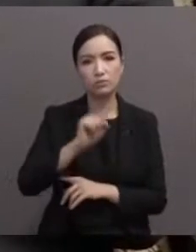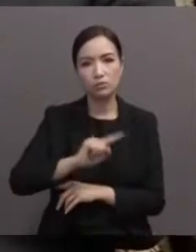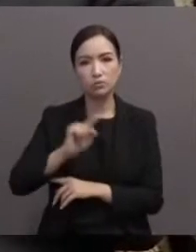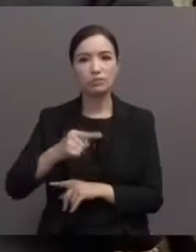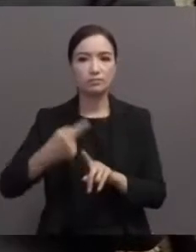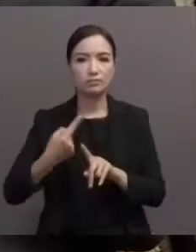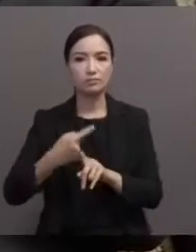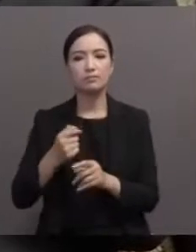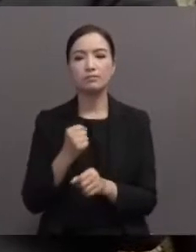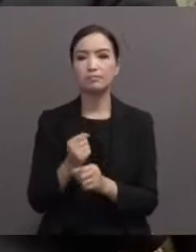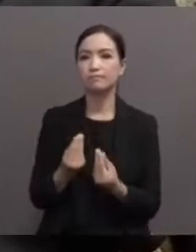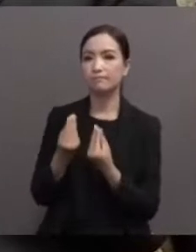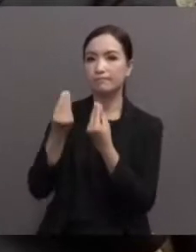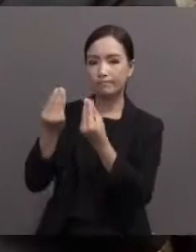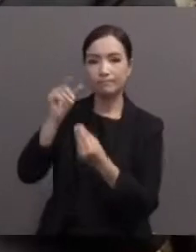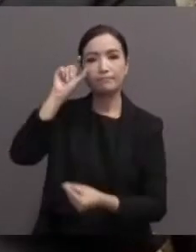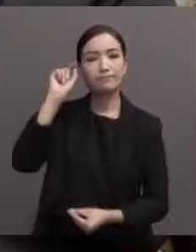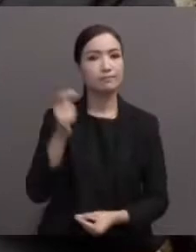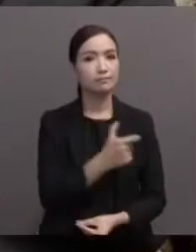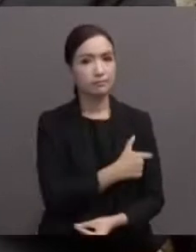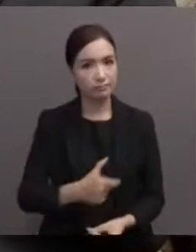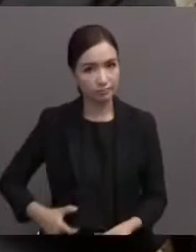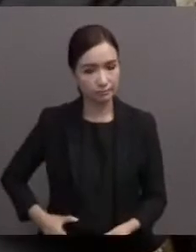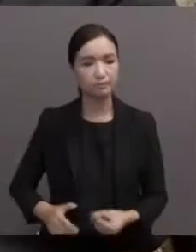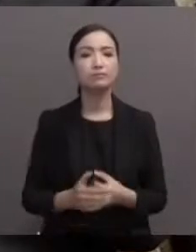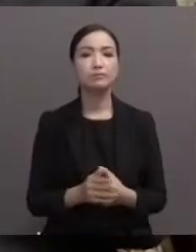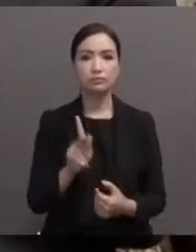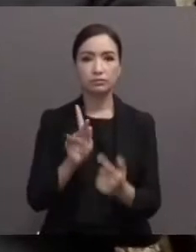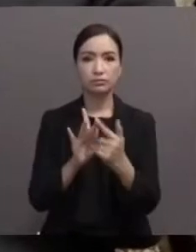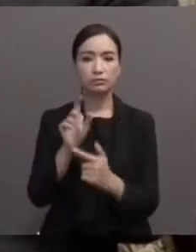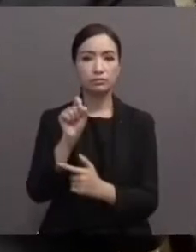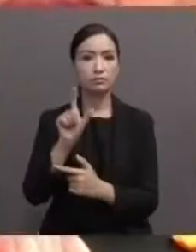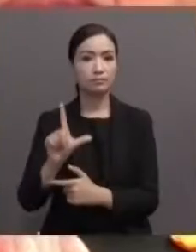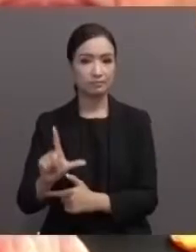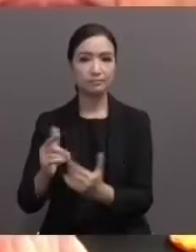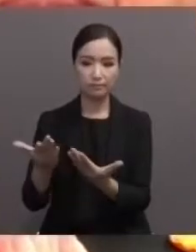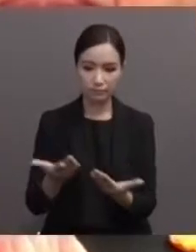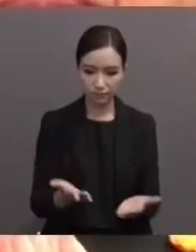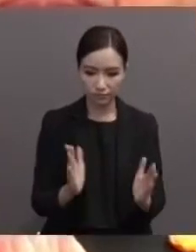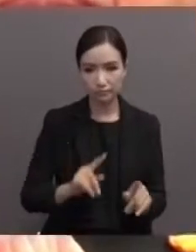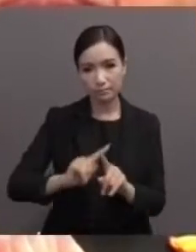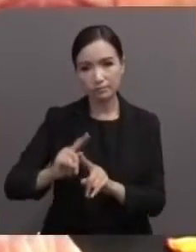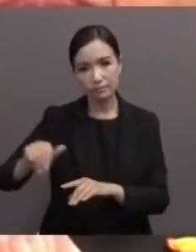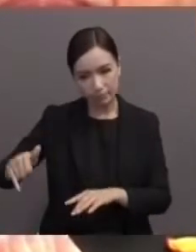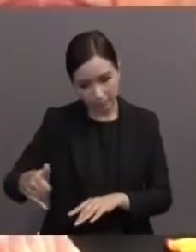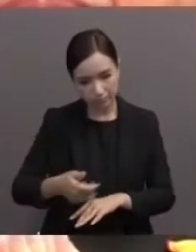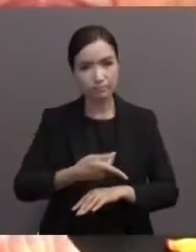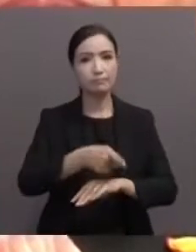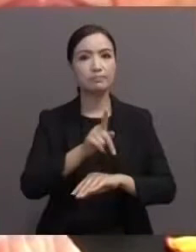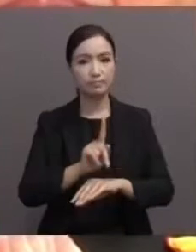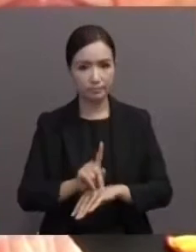ป็นพระราชกุศลแด่พระบาทสมเด็จพระปรมินทรมหาภูมิพลอดุลยเดชและก็จะเชิญบุคคลต่างๆมาเป็นประธานในพิธี